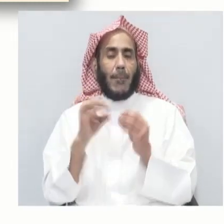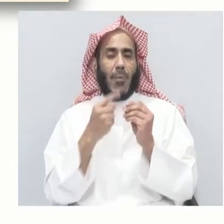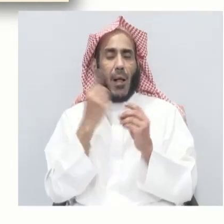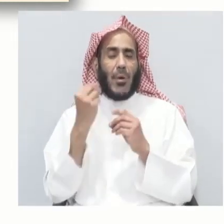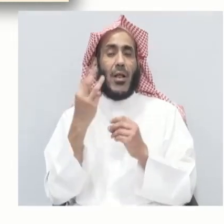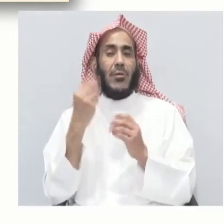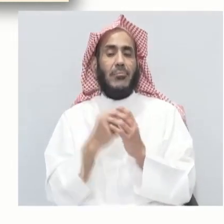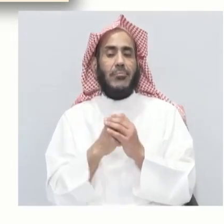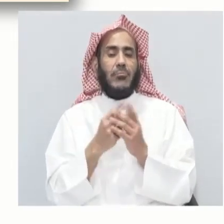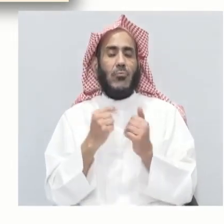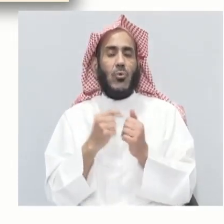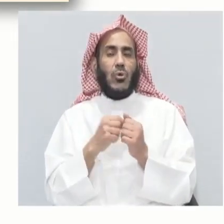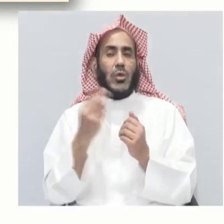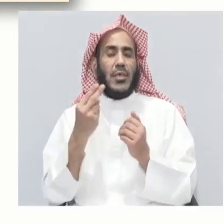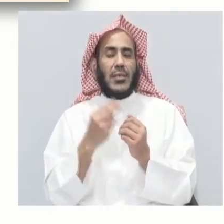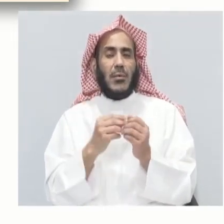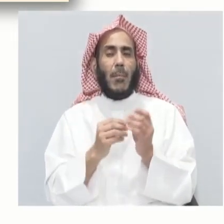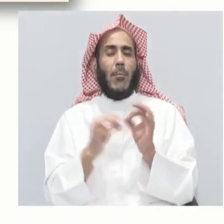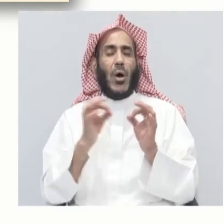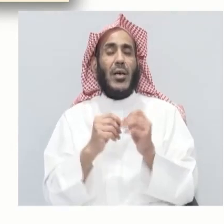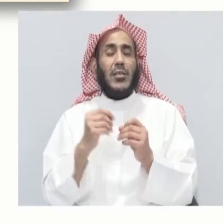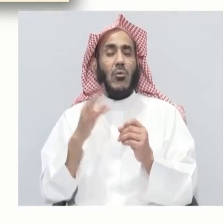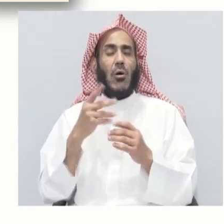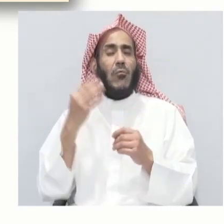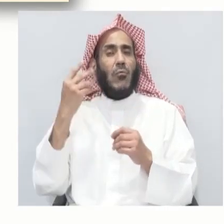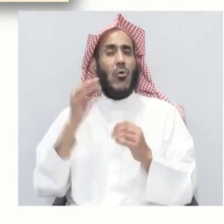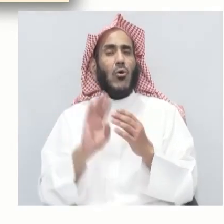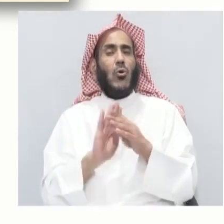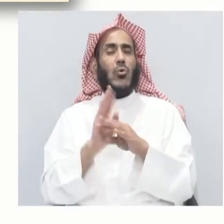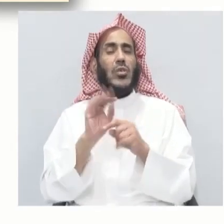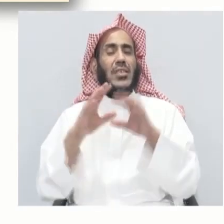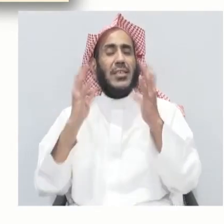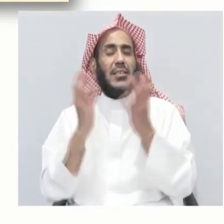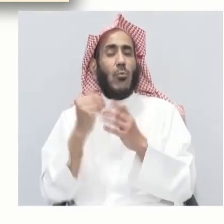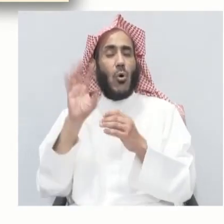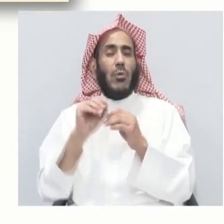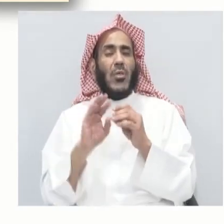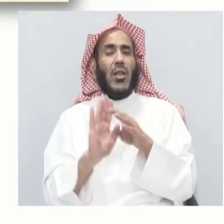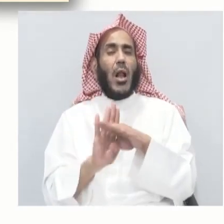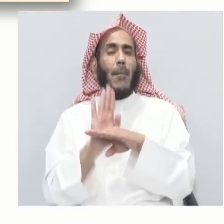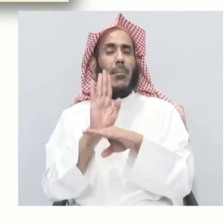ثلاثه ويريد رسم مخطط جسم الحر لطفل يقف على ميزان مخطط الجسم الحر